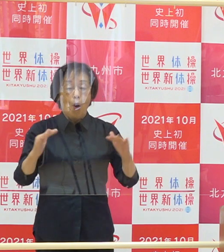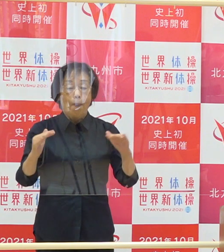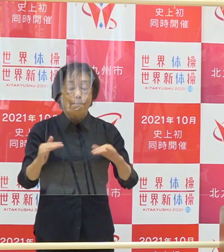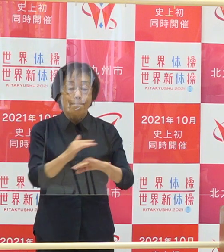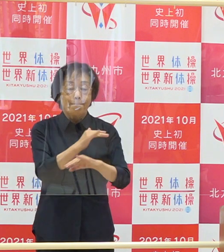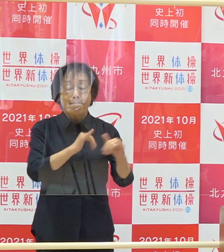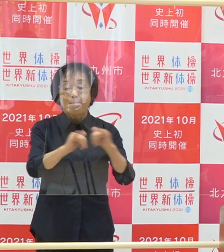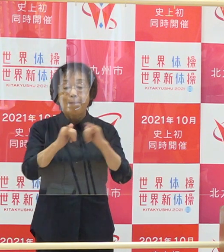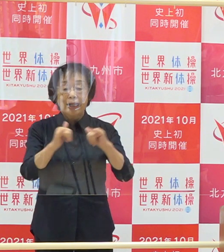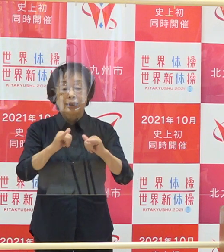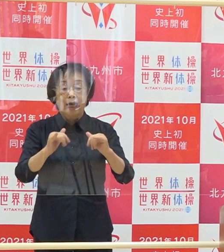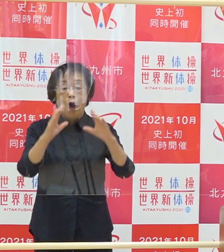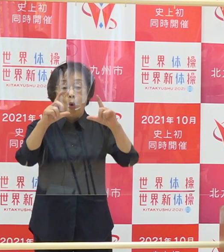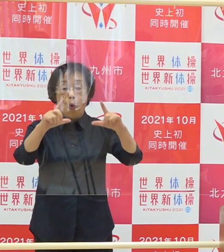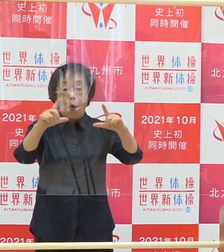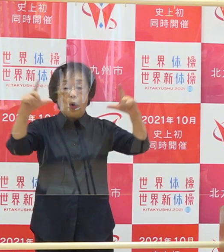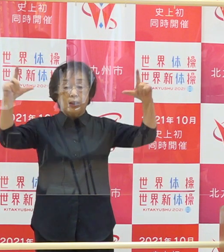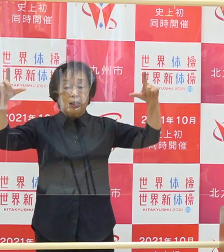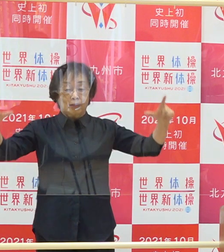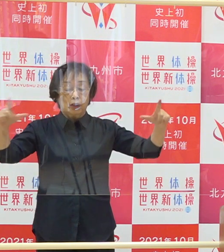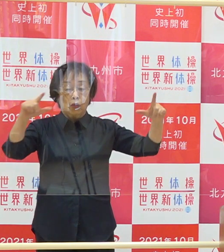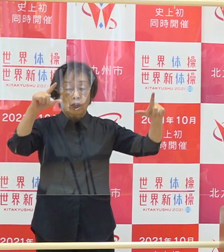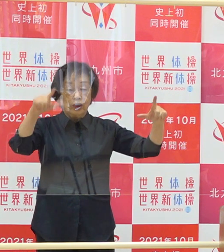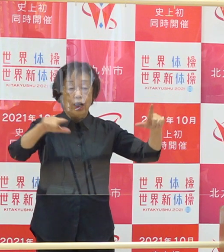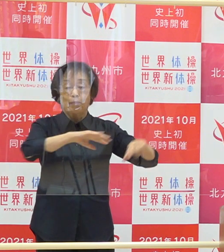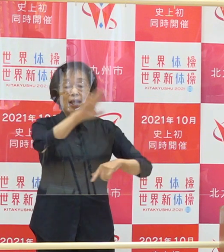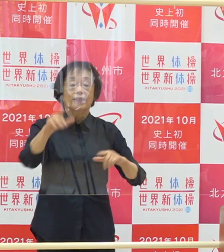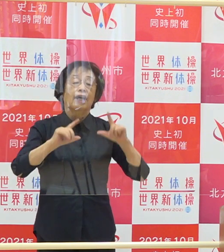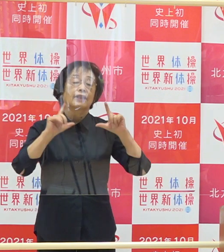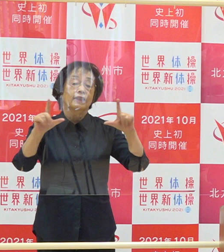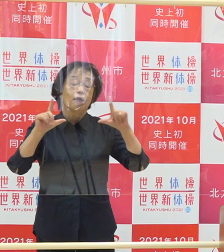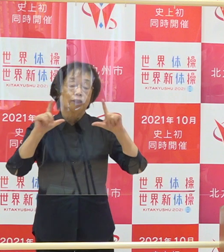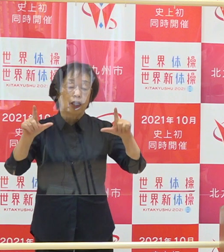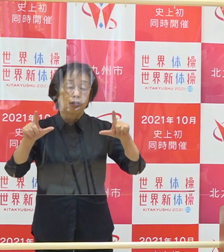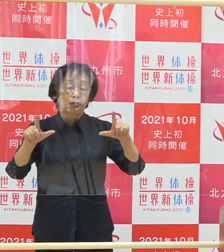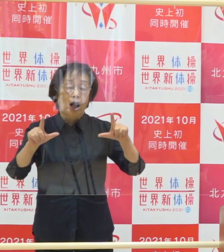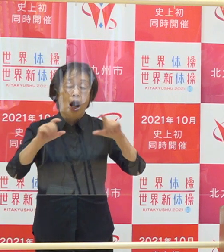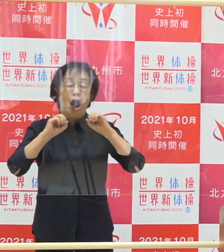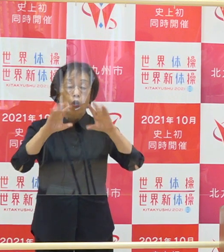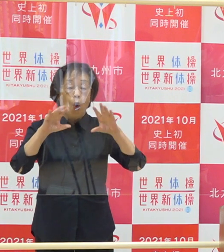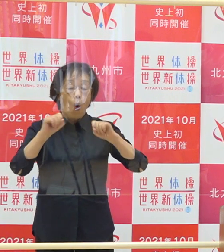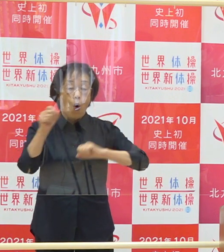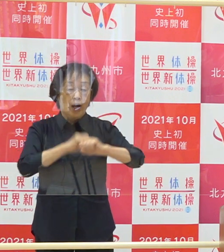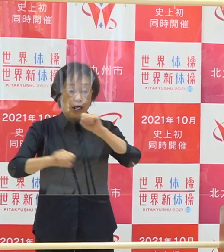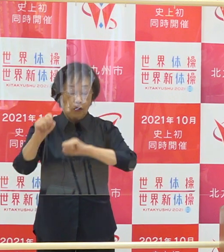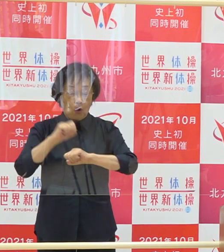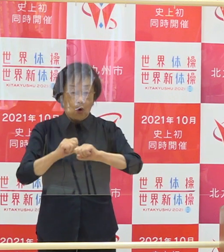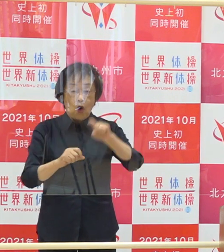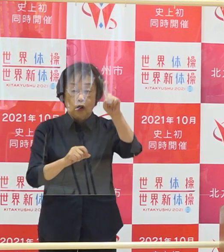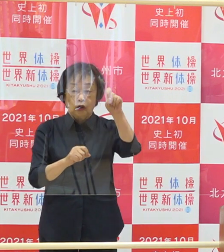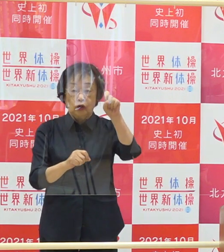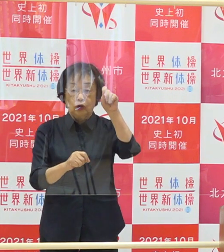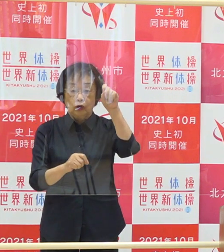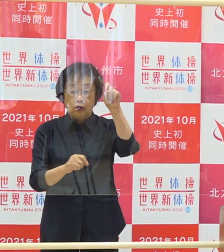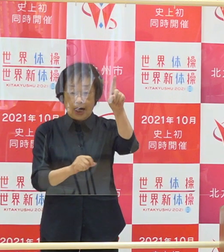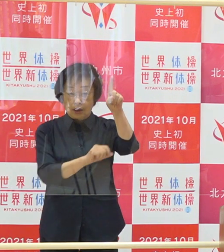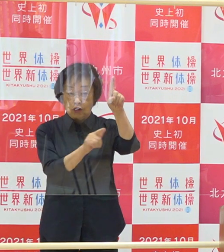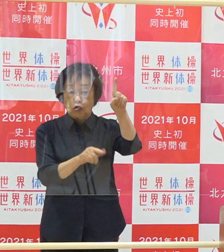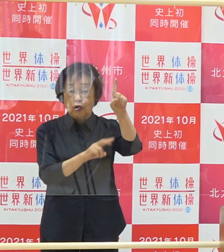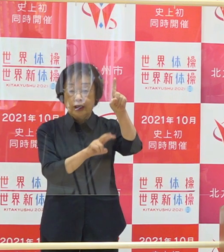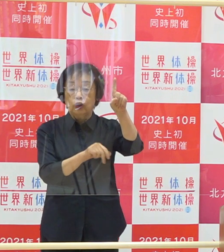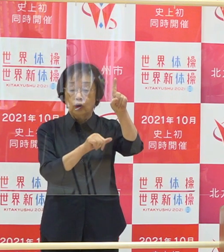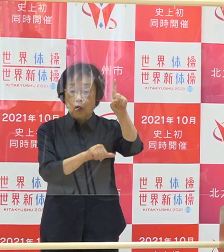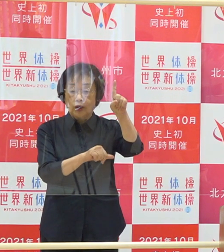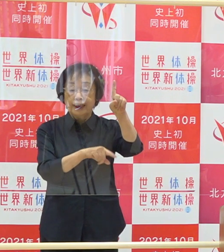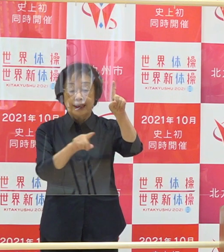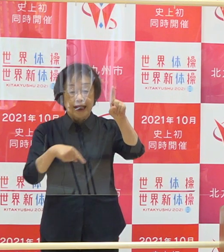の放映などを一体的に行う総合広報活動を10月22日から開始をいたします。特